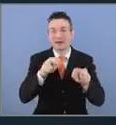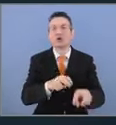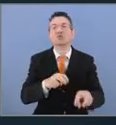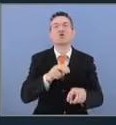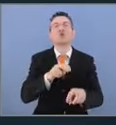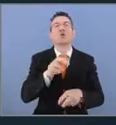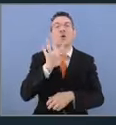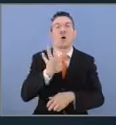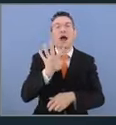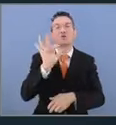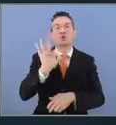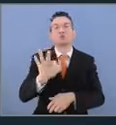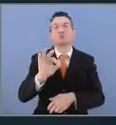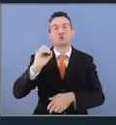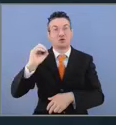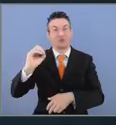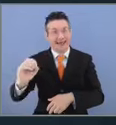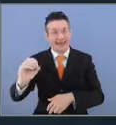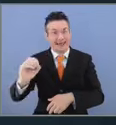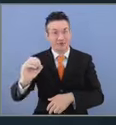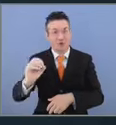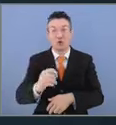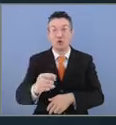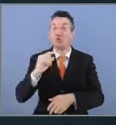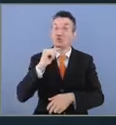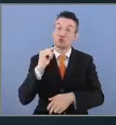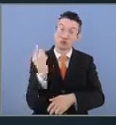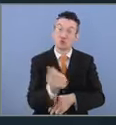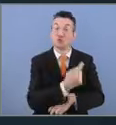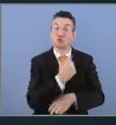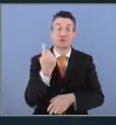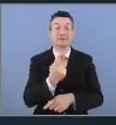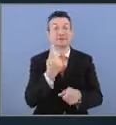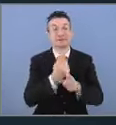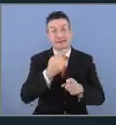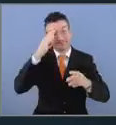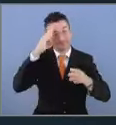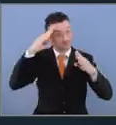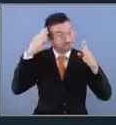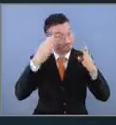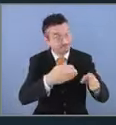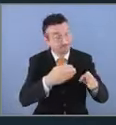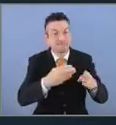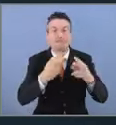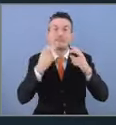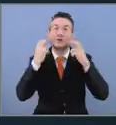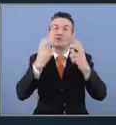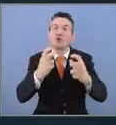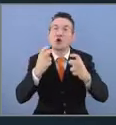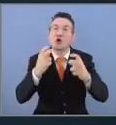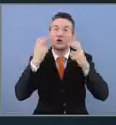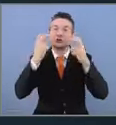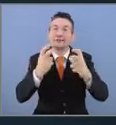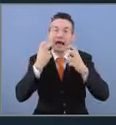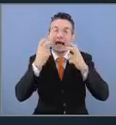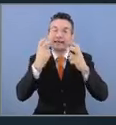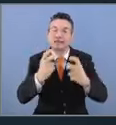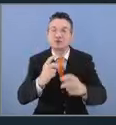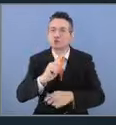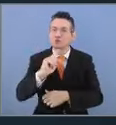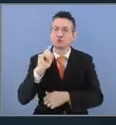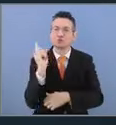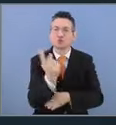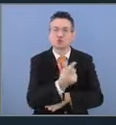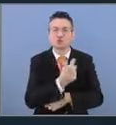noi dobbiamo concentrarci tutti quanti e sforzarci anche tutti quanti insieme. Questi